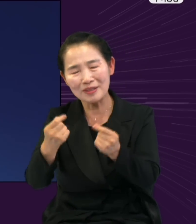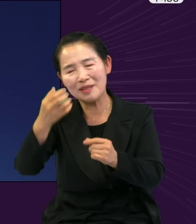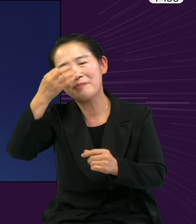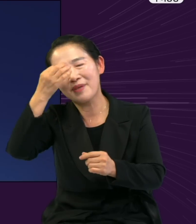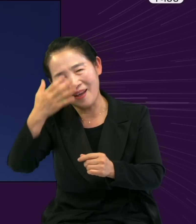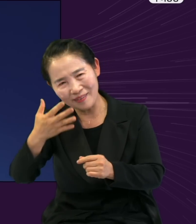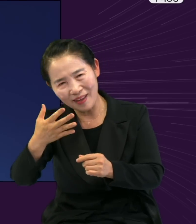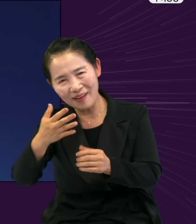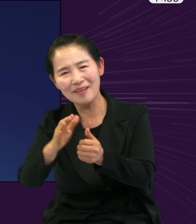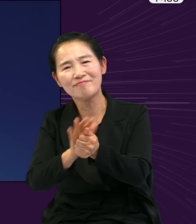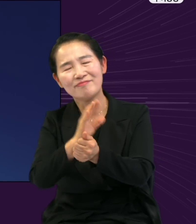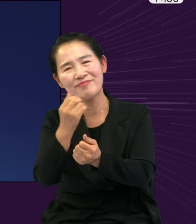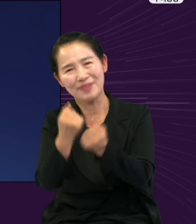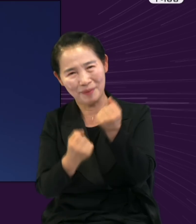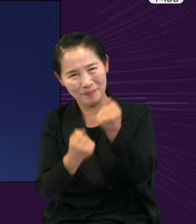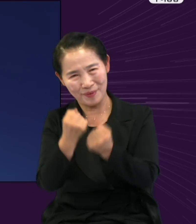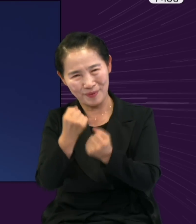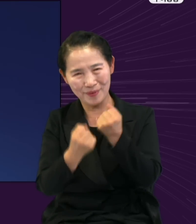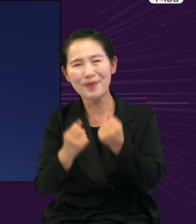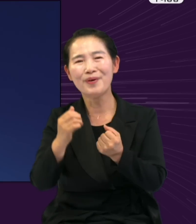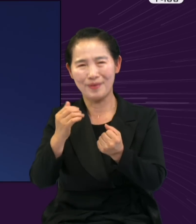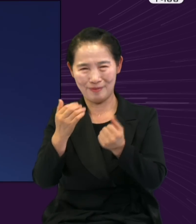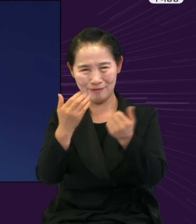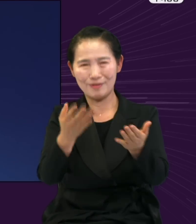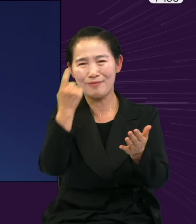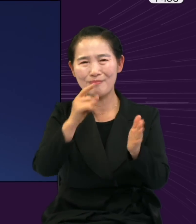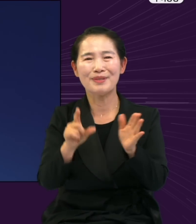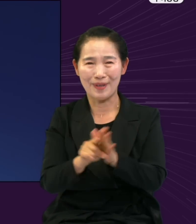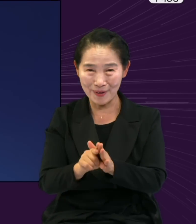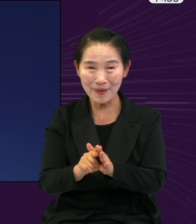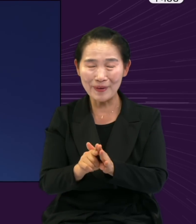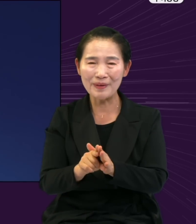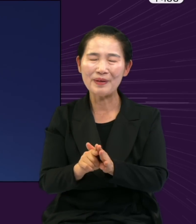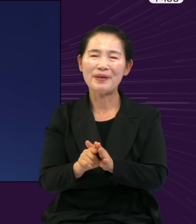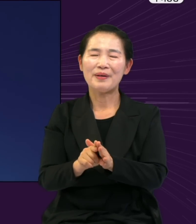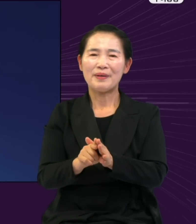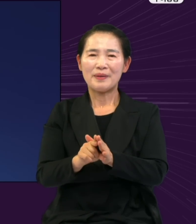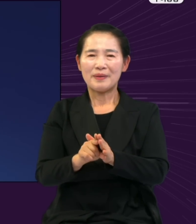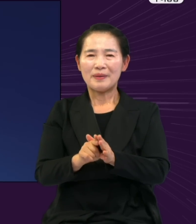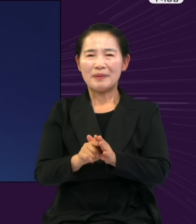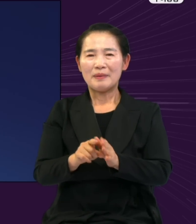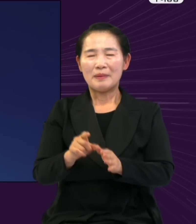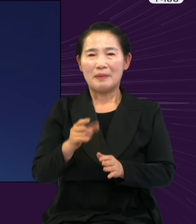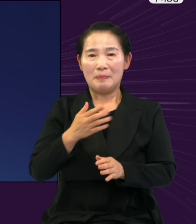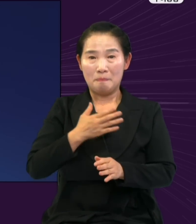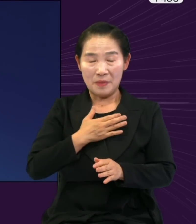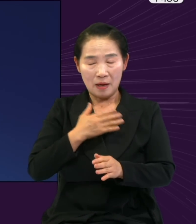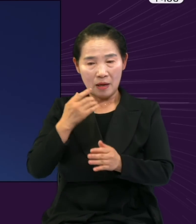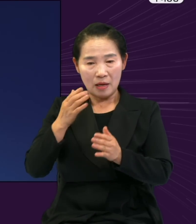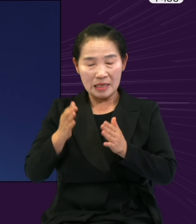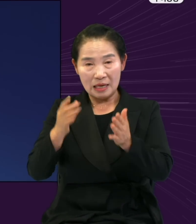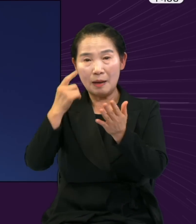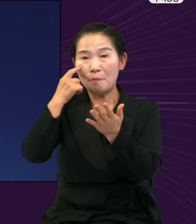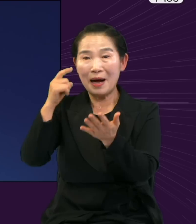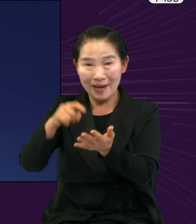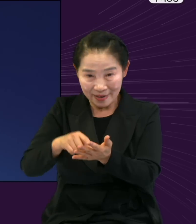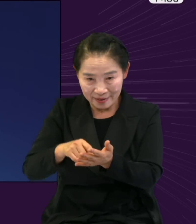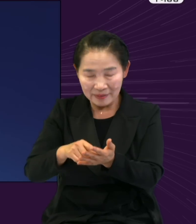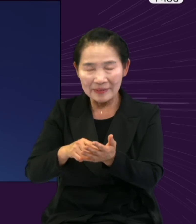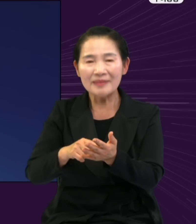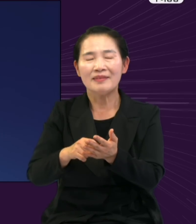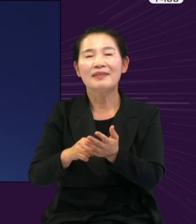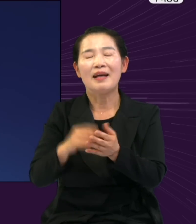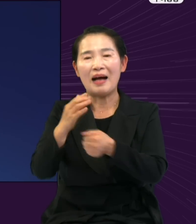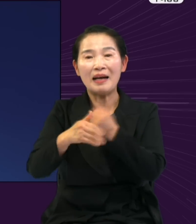이런 과정들을 거쳐서 제가 길을 찾았다고 해서 그 길이 180도 달라져 있지는 않습니다. 왜냐하면 남편이 살아 돌아오는 건